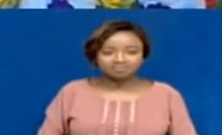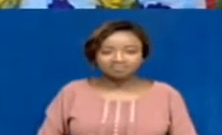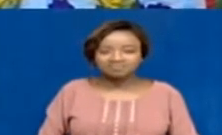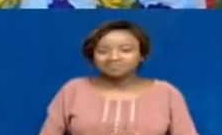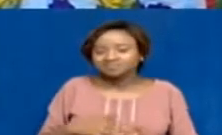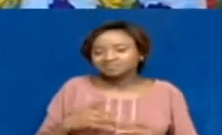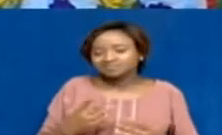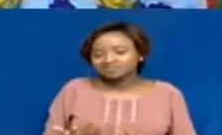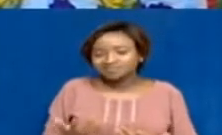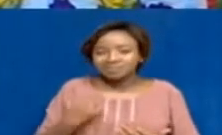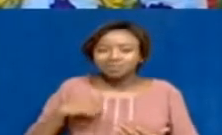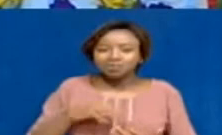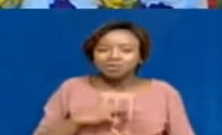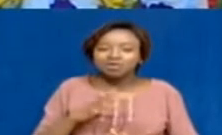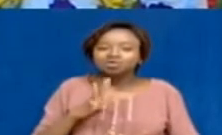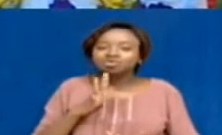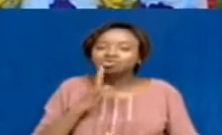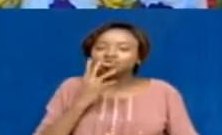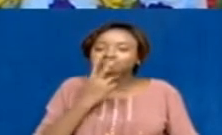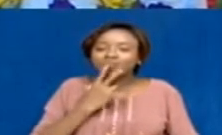tusiseme tu kwa mdomo,